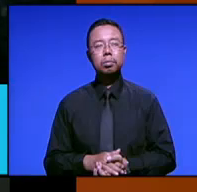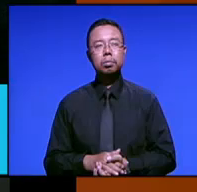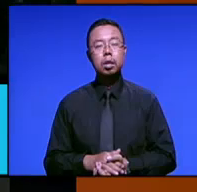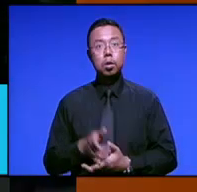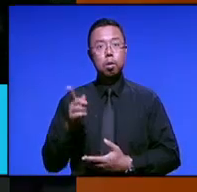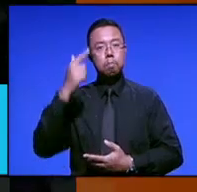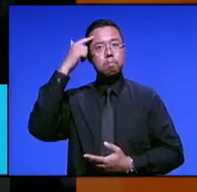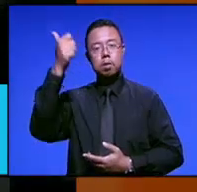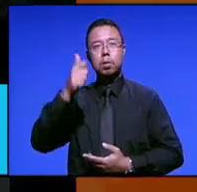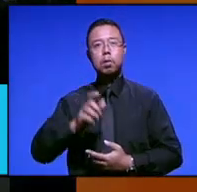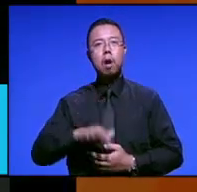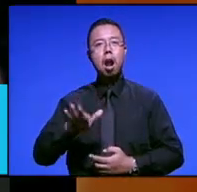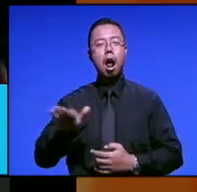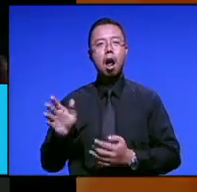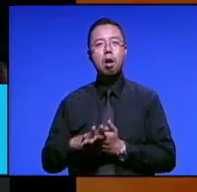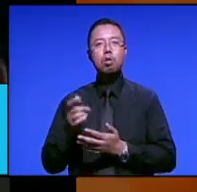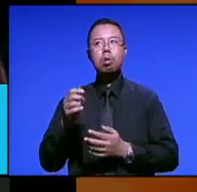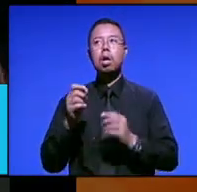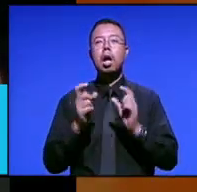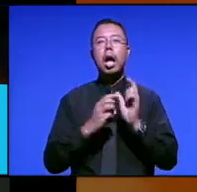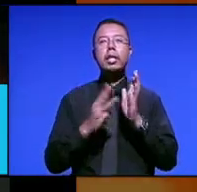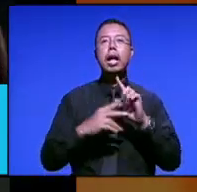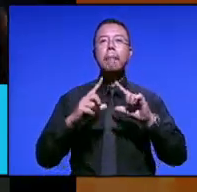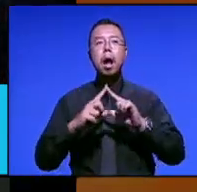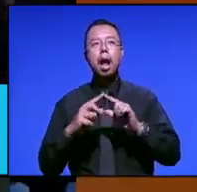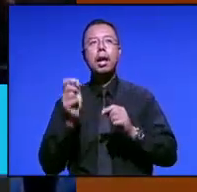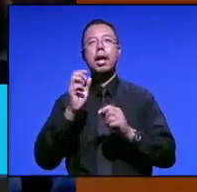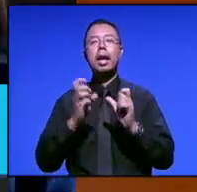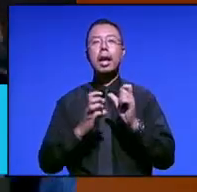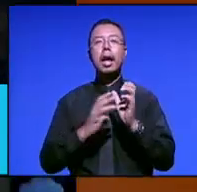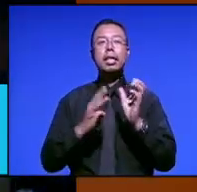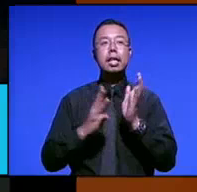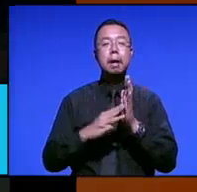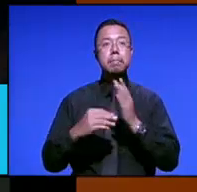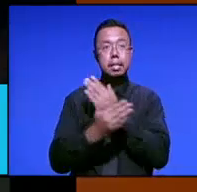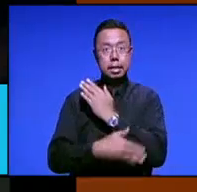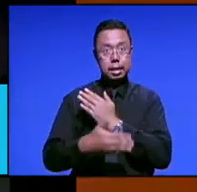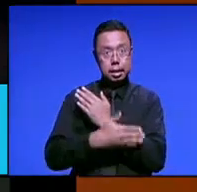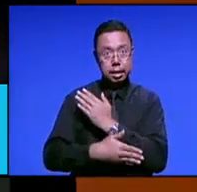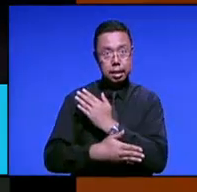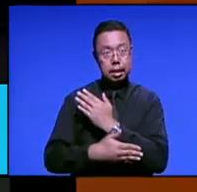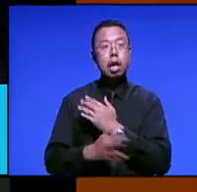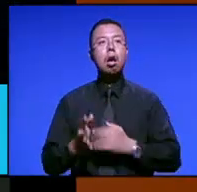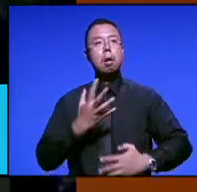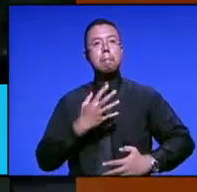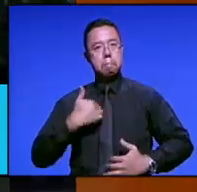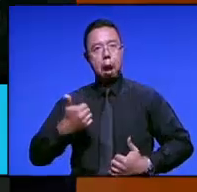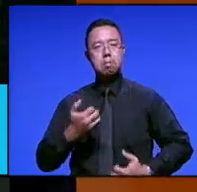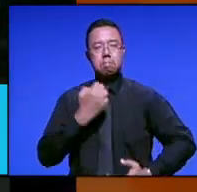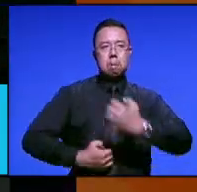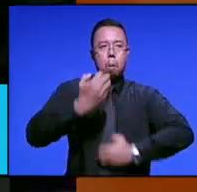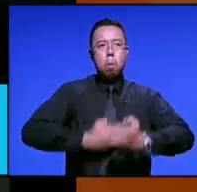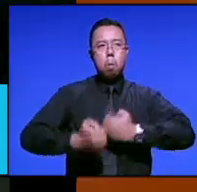Aksi heroik dua orang siswa sekolah menengah atas dan siswa sekolah negeri Fajar Yuda Rizki dan Muhammad Aditya yang berani memanjat tiang